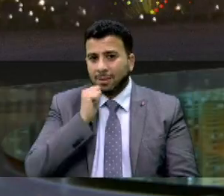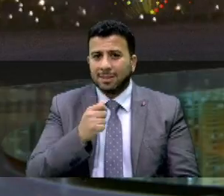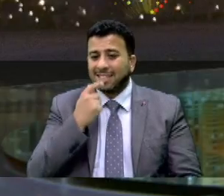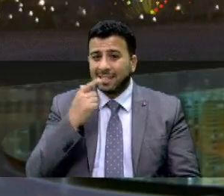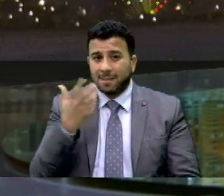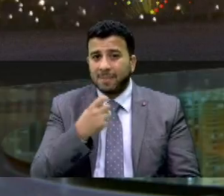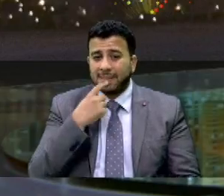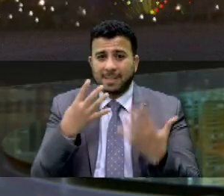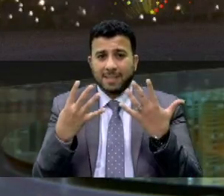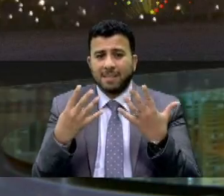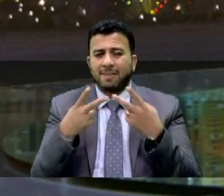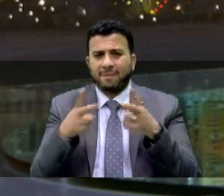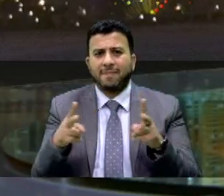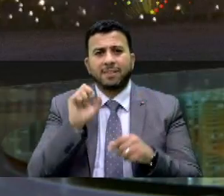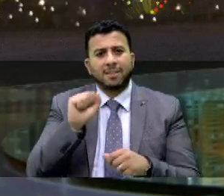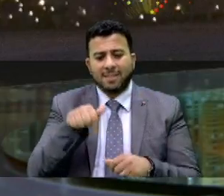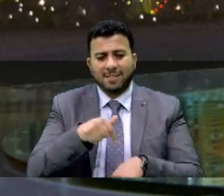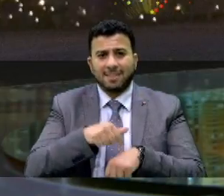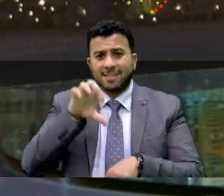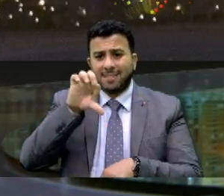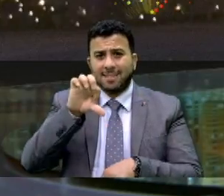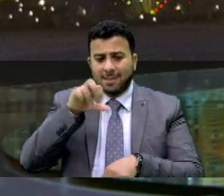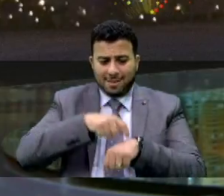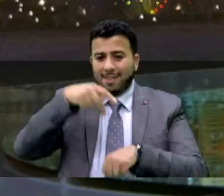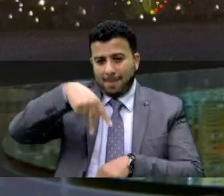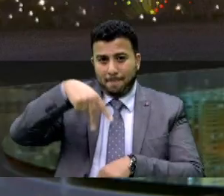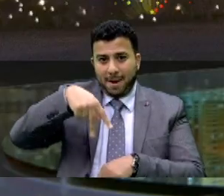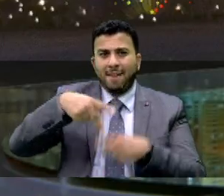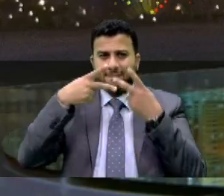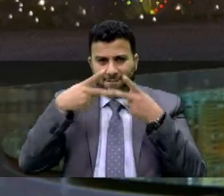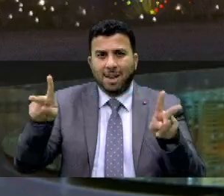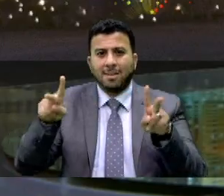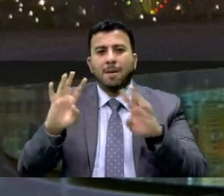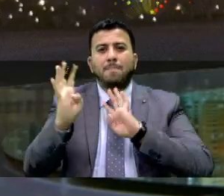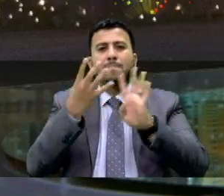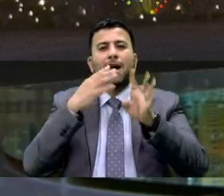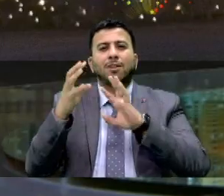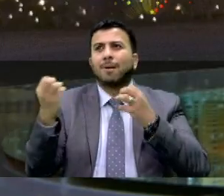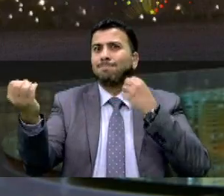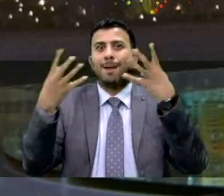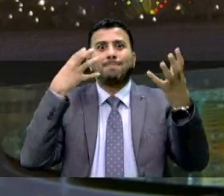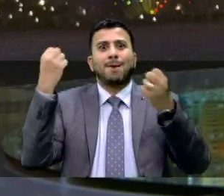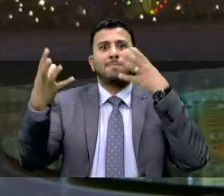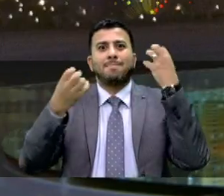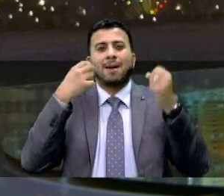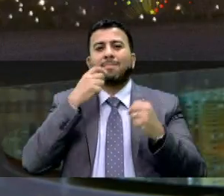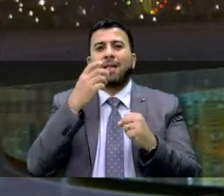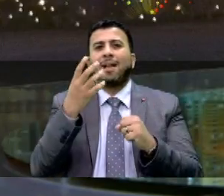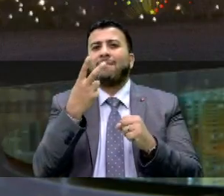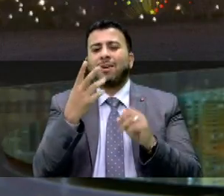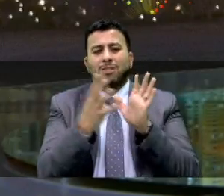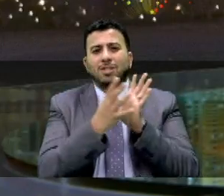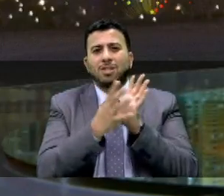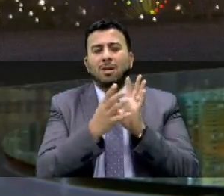للعام التاسع على التوالي ينطلق في تمام الساعة 8 مساء اليوم مهرجان أضواء الشارقة 2019